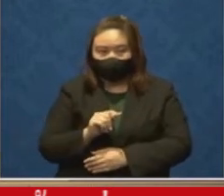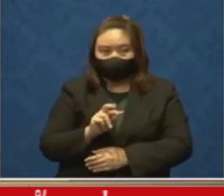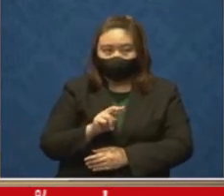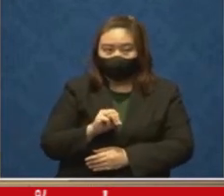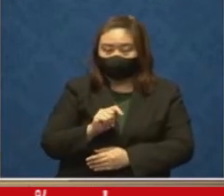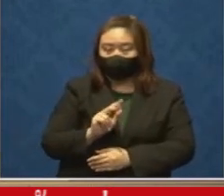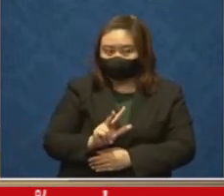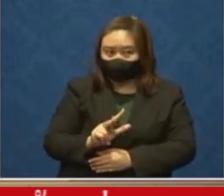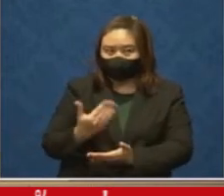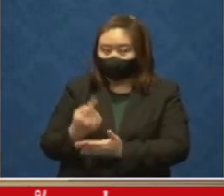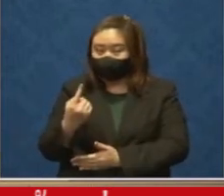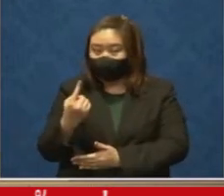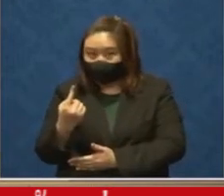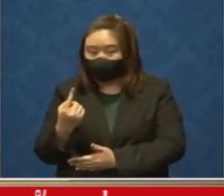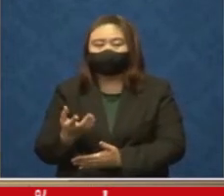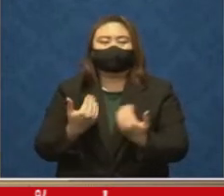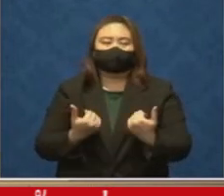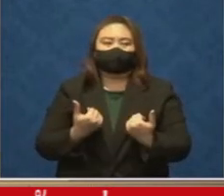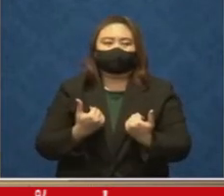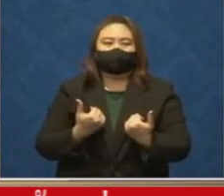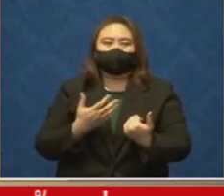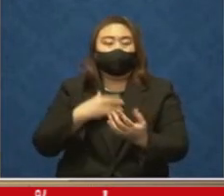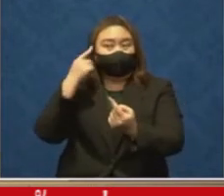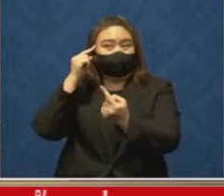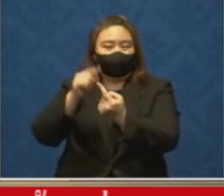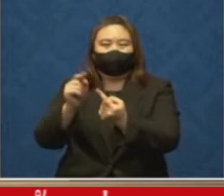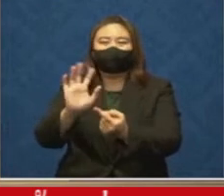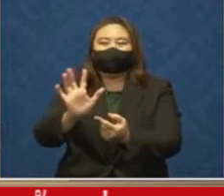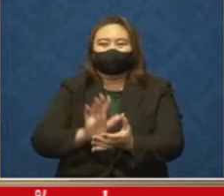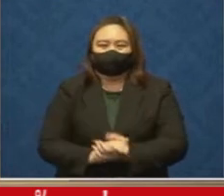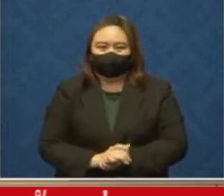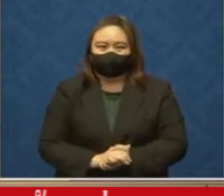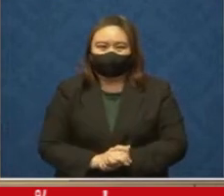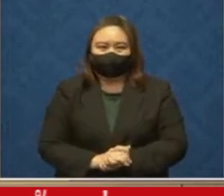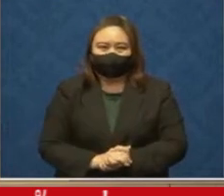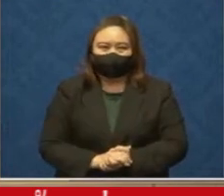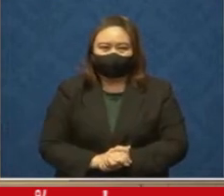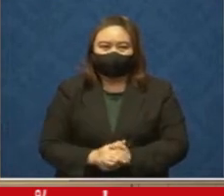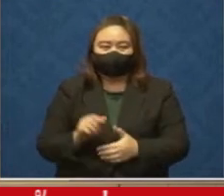้ 1 ล้านตอนนี้ ก็เปนที่กะเสม เปลี่ต่างๆผมไมได้หวังเลย pomoc